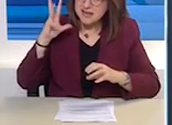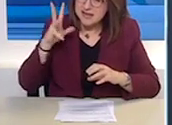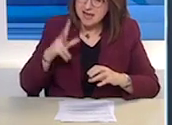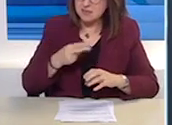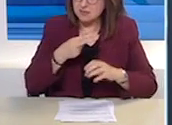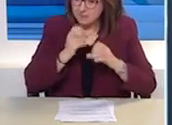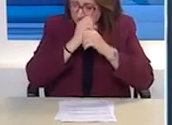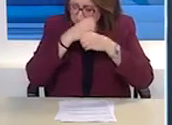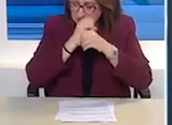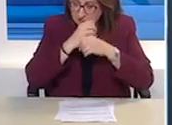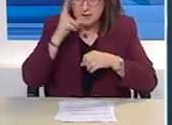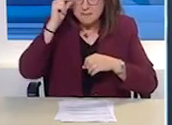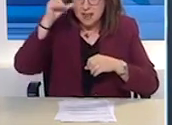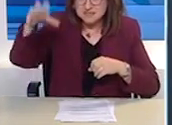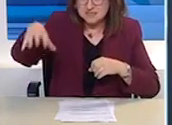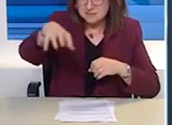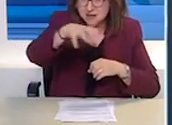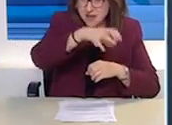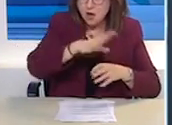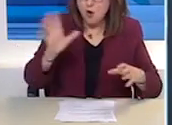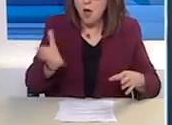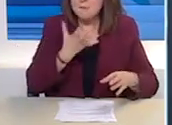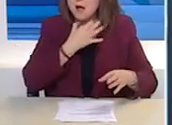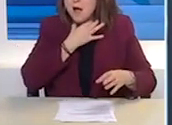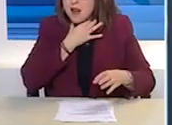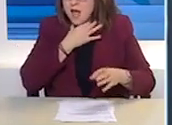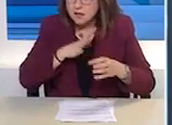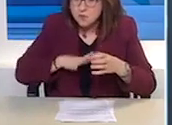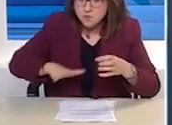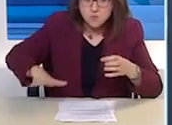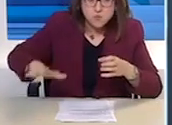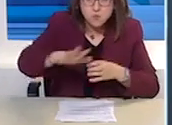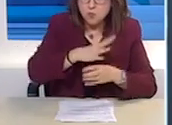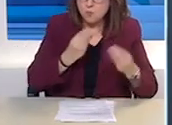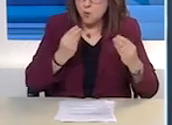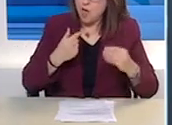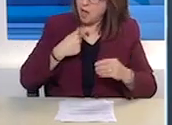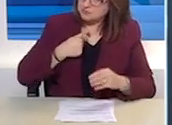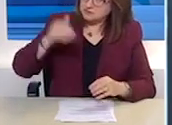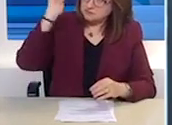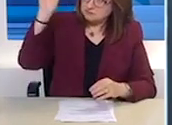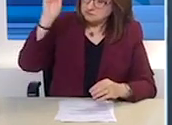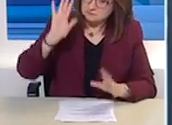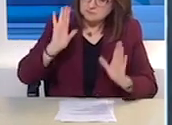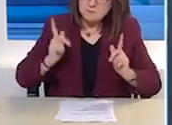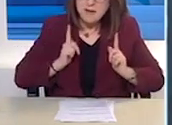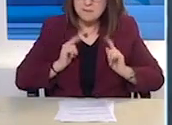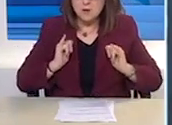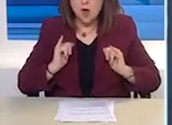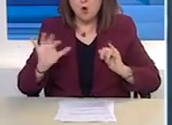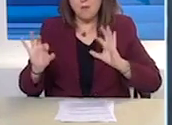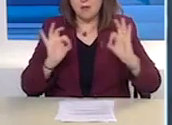μαζικού εργαστηριακού ελέγχου όταν αυτός κριθεί απαραίτητος και θα μας βοηθήσει αυτός στις επόμενες φάσεις πανδημίας, αλλά